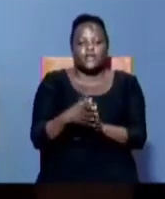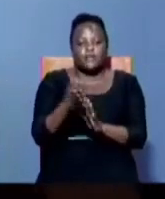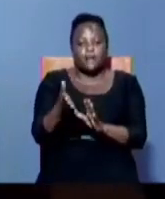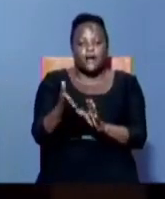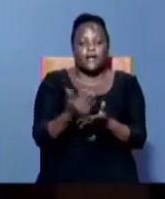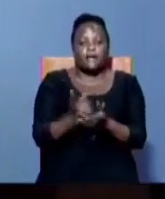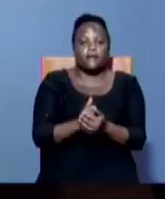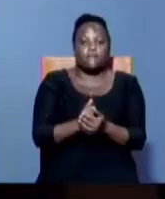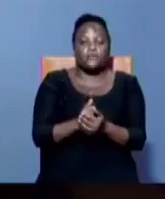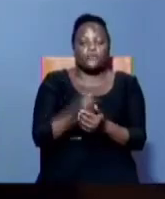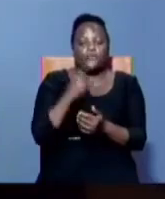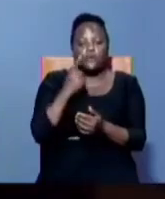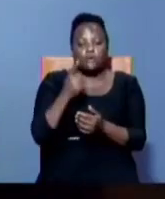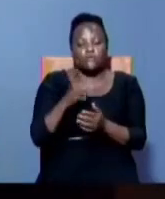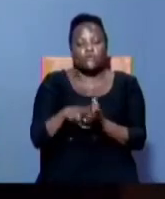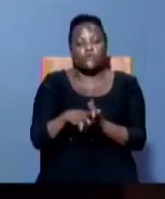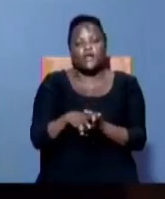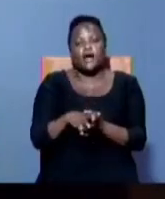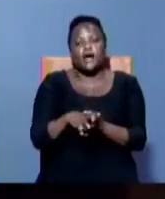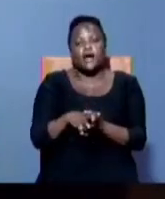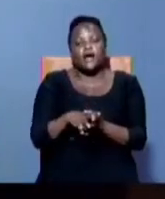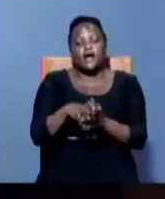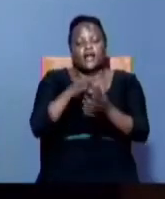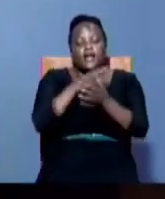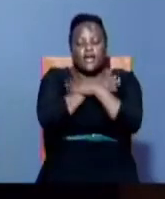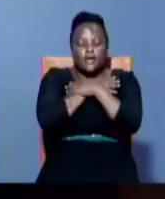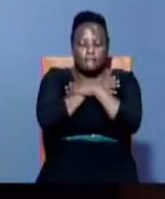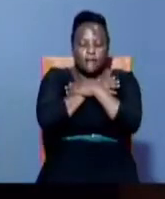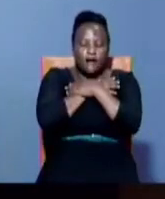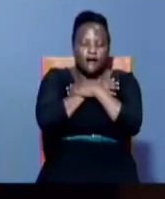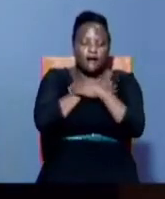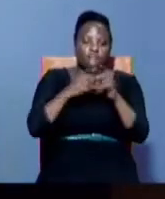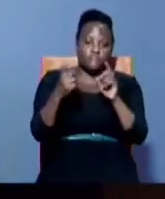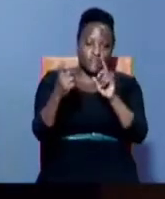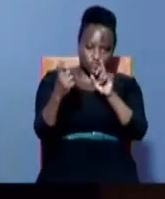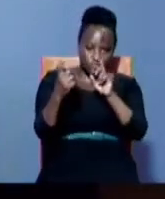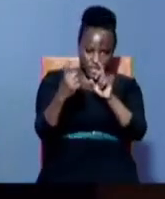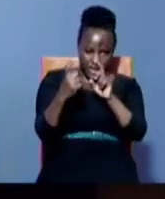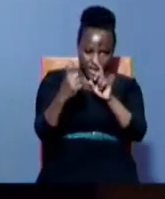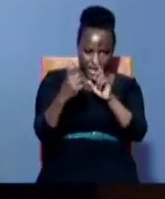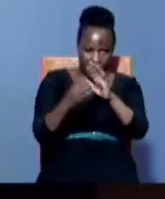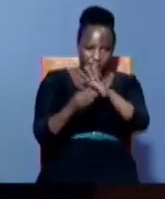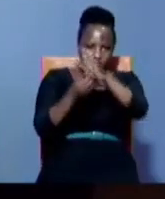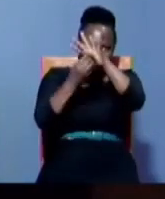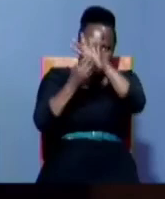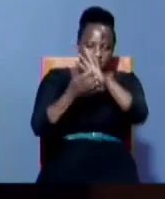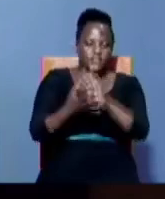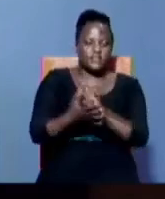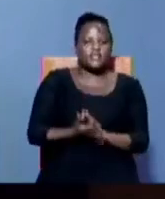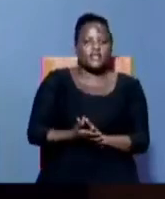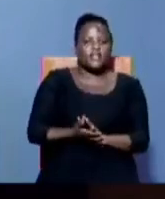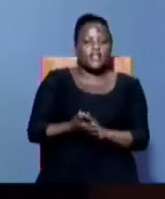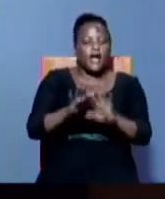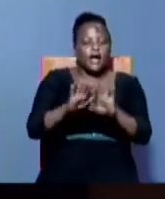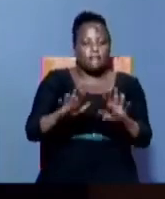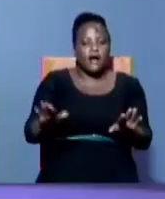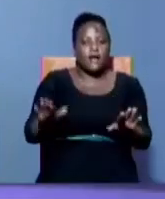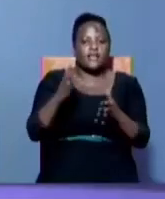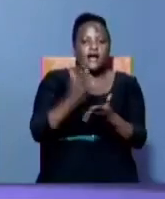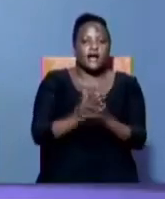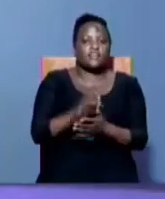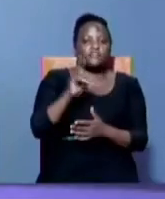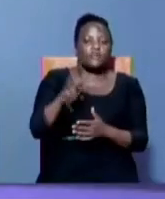ambako ndipo unaona neema vinakutana fadhili na kweli vinakutana na amani na haki